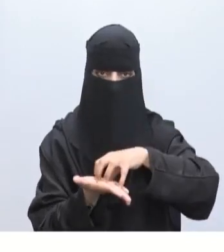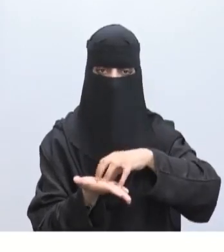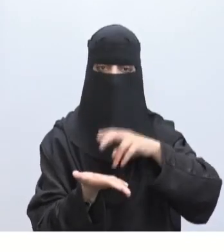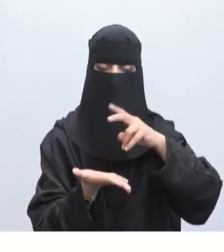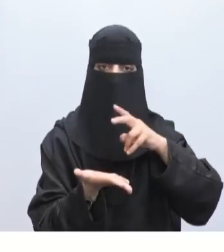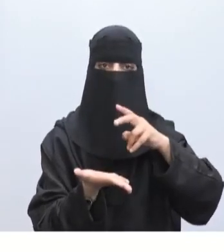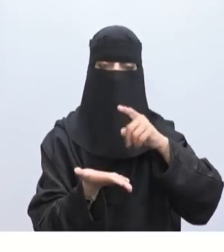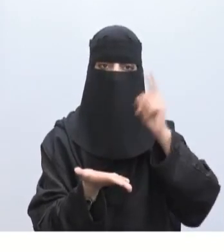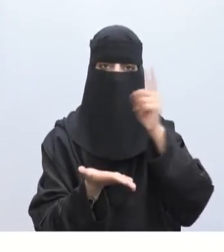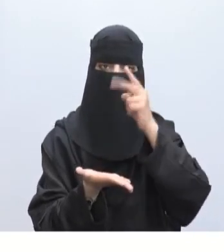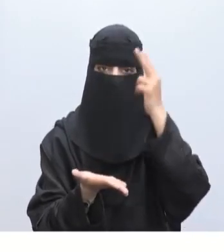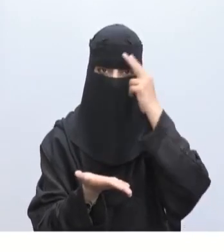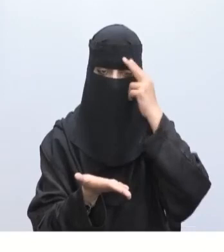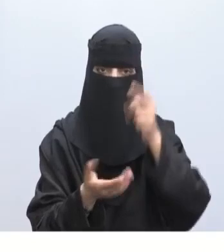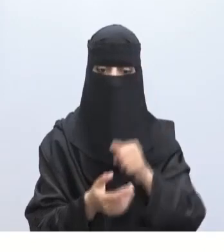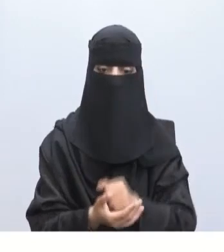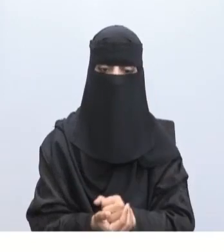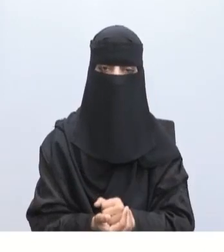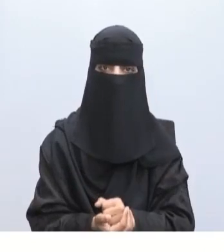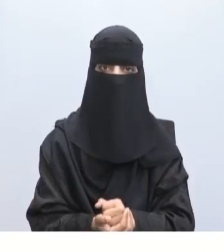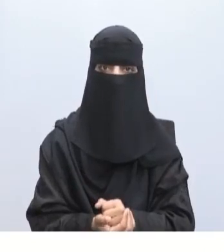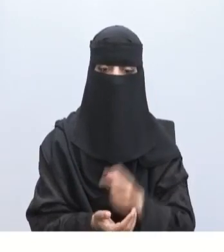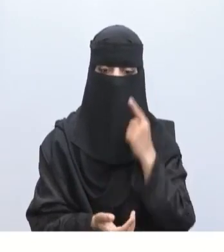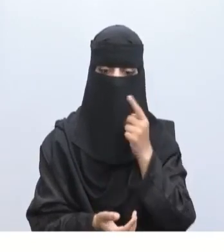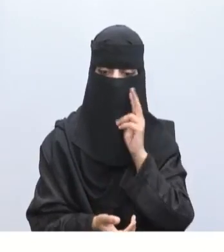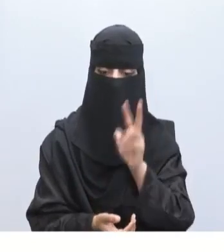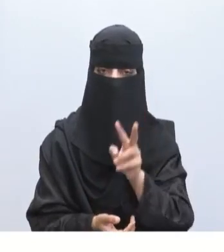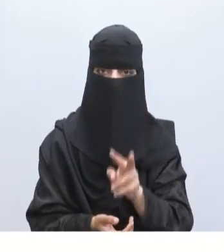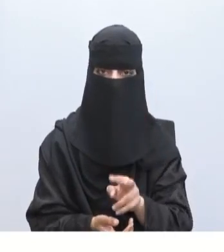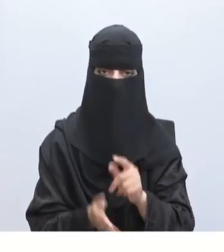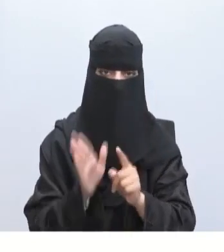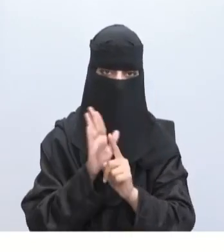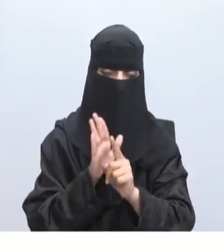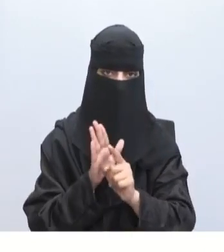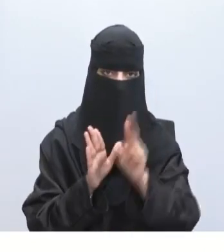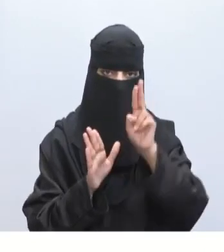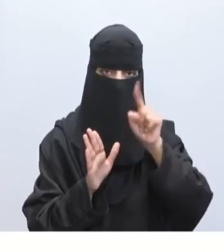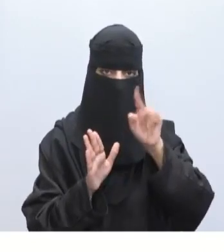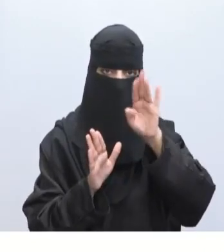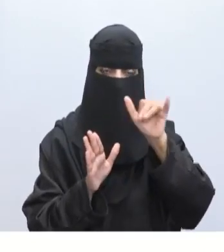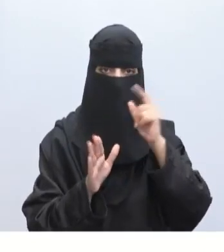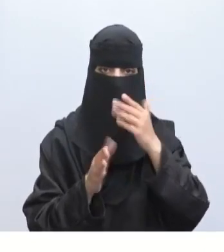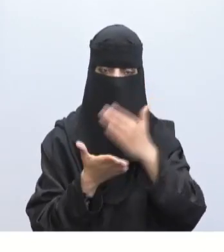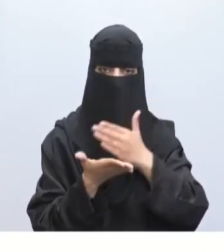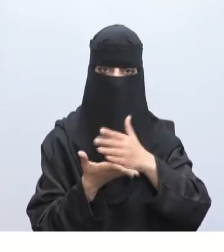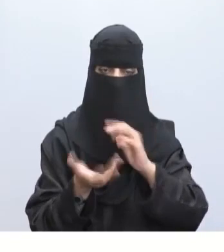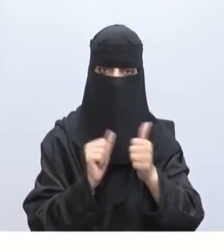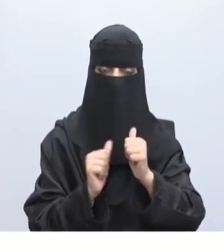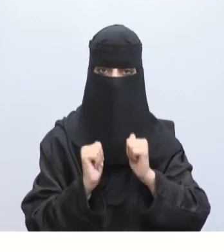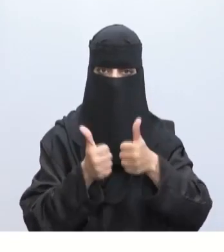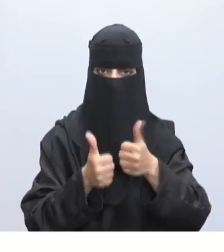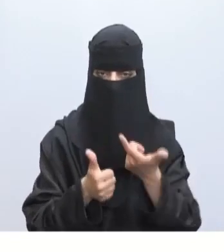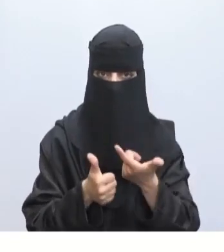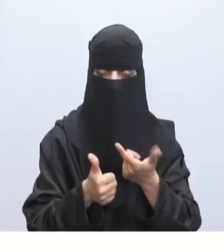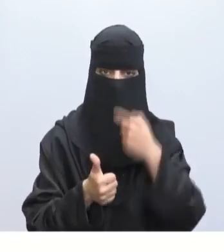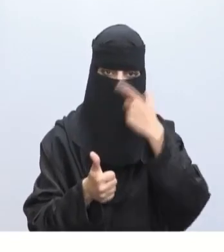السعوديه الاولى ابنائي وبناتي الطلاب نلاحظ ان الامام تركي يتصف بصفات من شجاعه